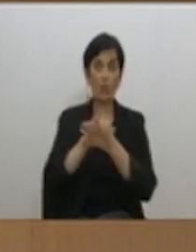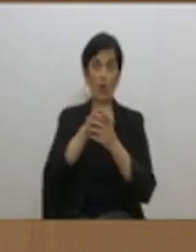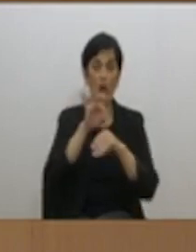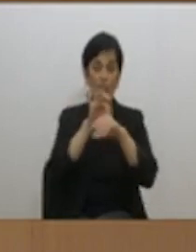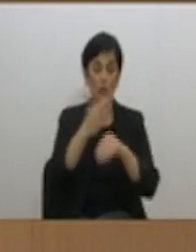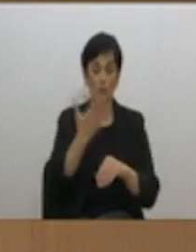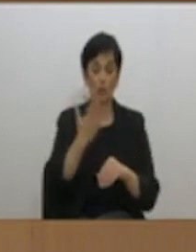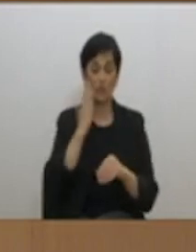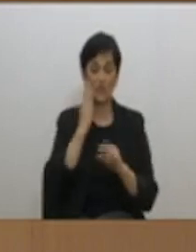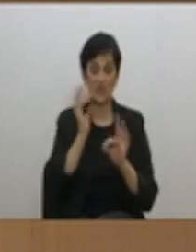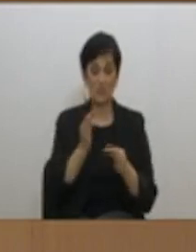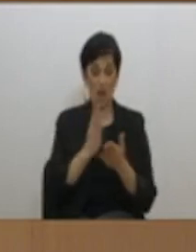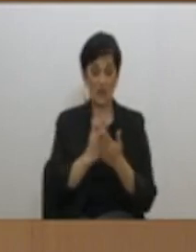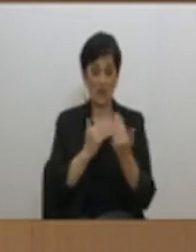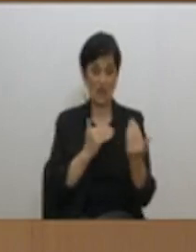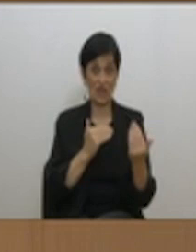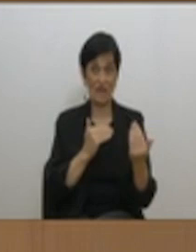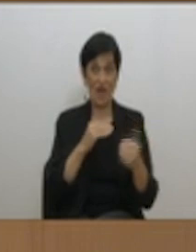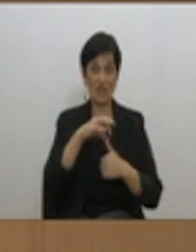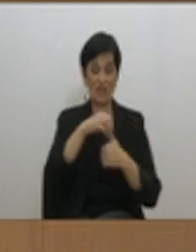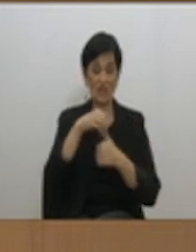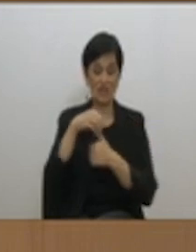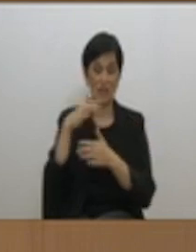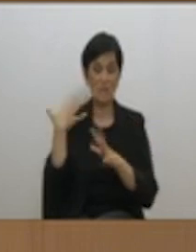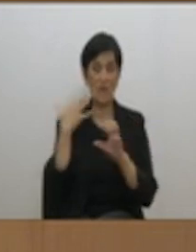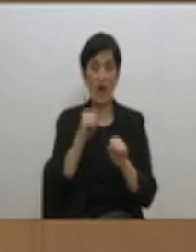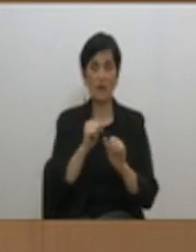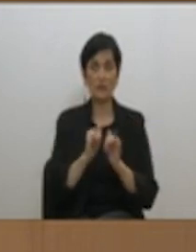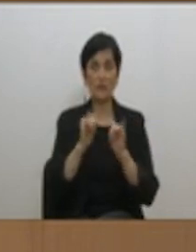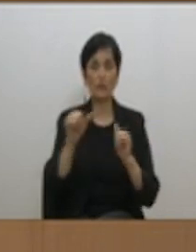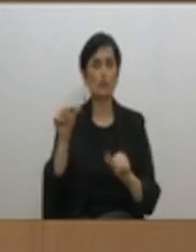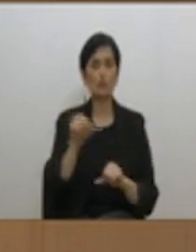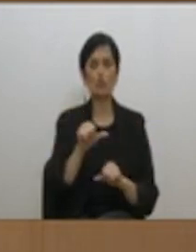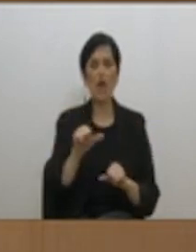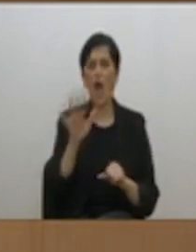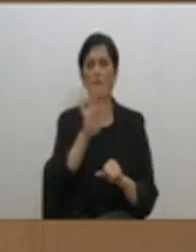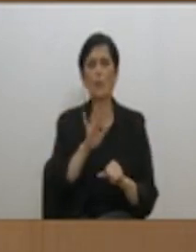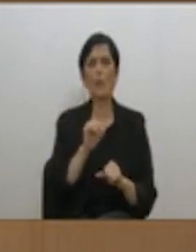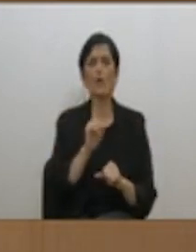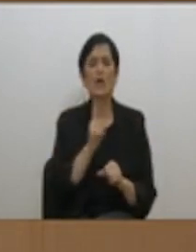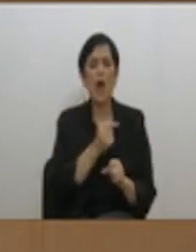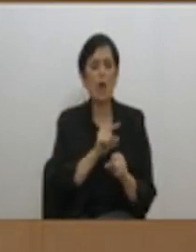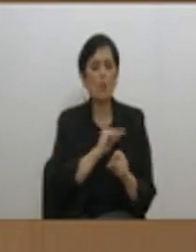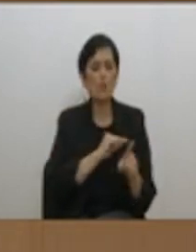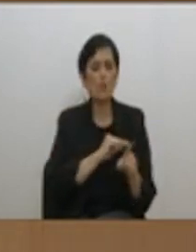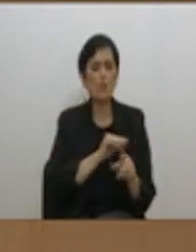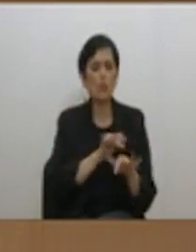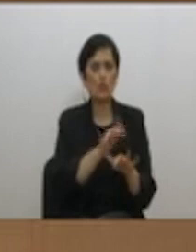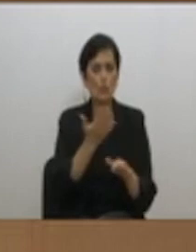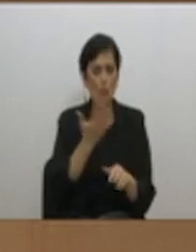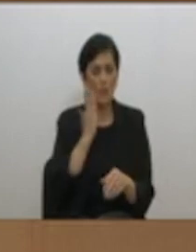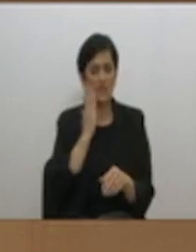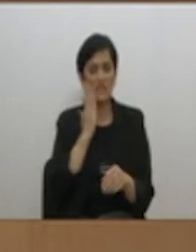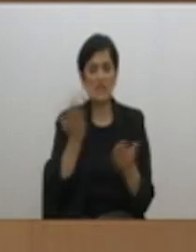თუ სიმართლეა, რასაც თქვენი ლიდერები და მხარდამჭერები ამცელებენ, რომ ცუდია ევროპა, მაშინ რაზე მუშაობთ გამალებით? რომელია